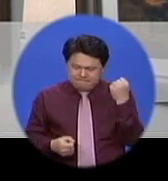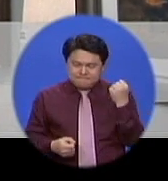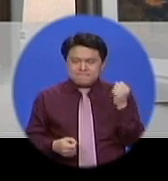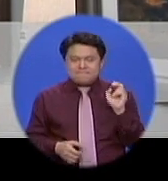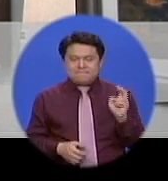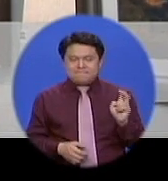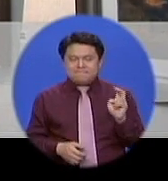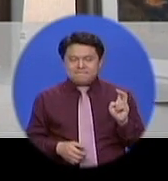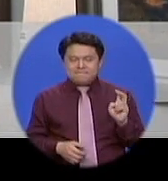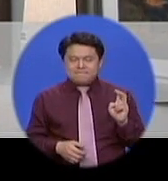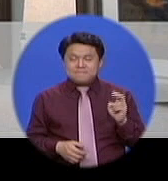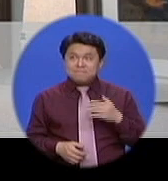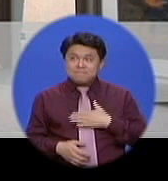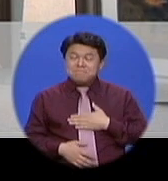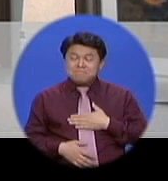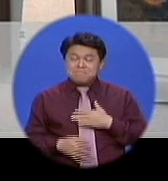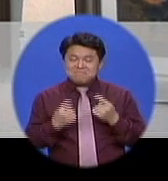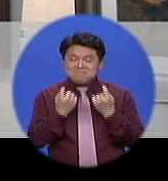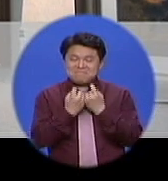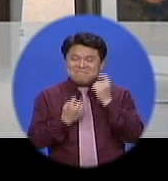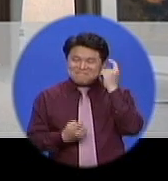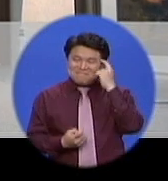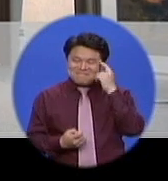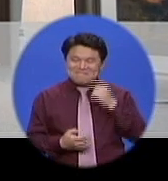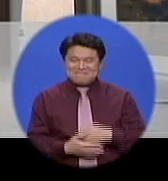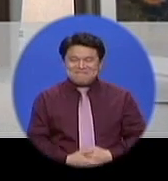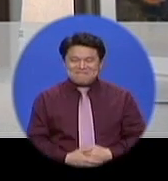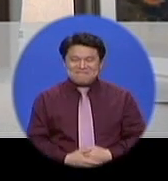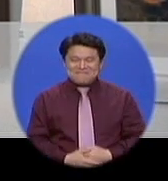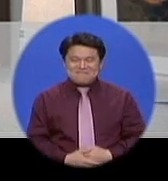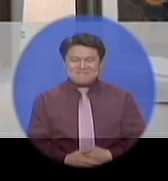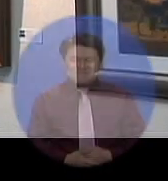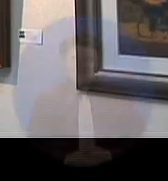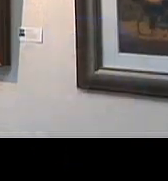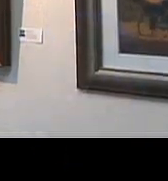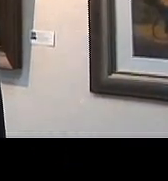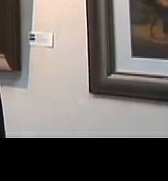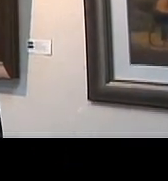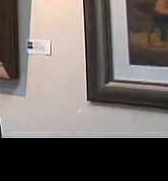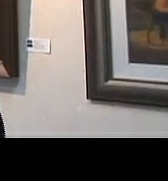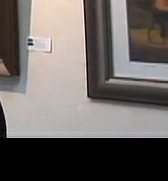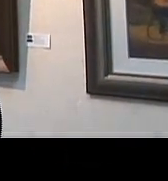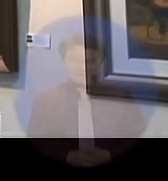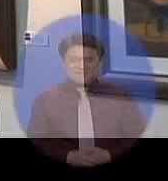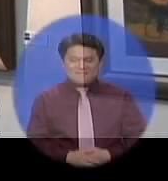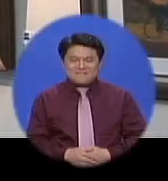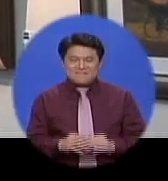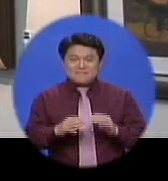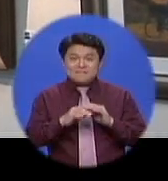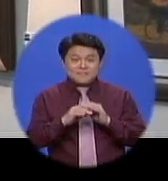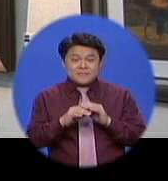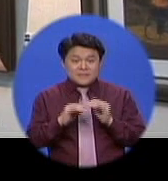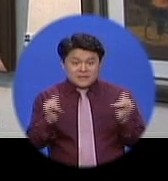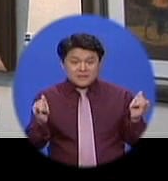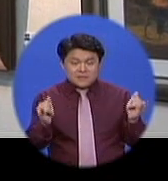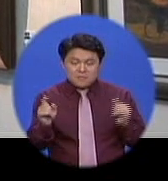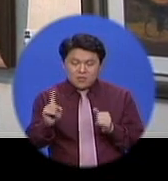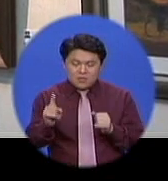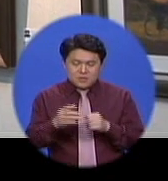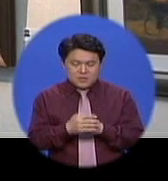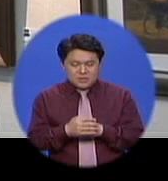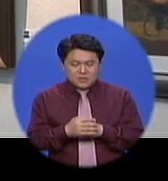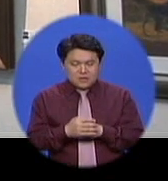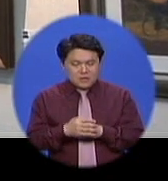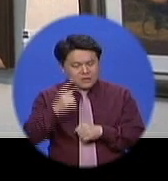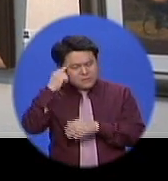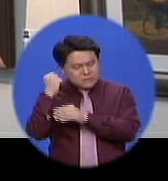이제 그 생각을 많이 하시는 거라고 저는 생각을 하고 있습니다. 모든 분들이 거의 편견이라는 게 있잖아요.